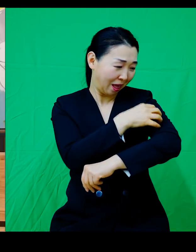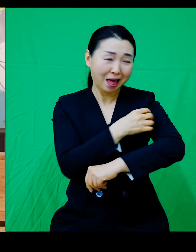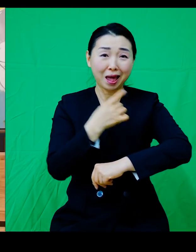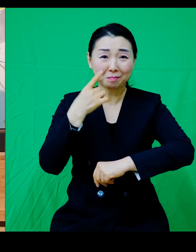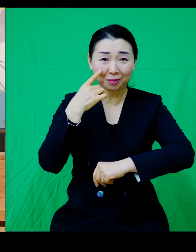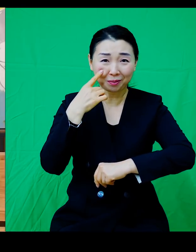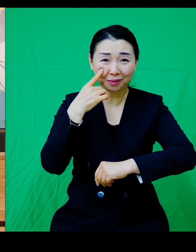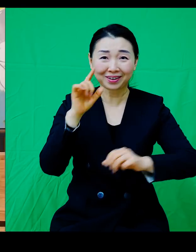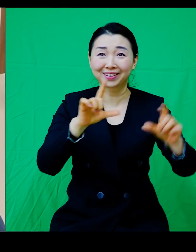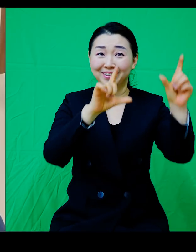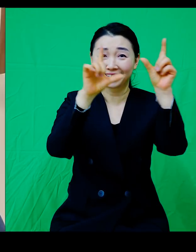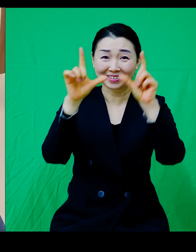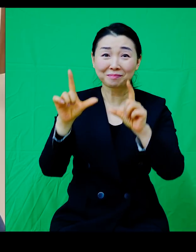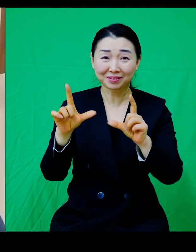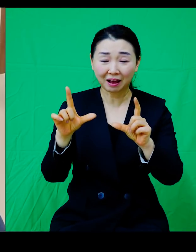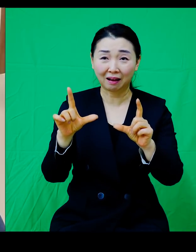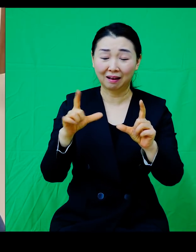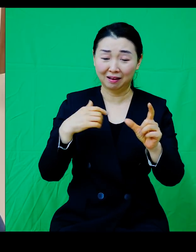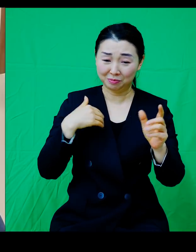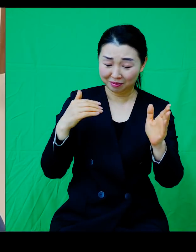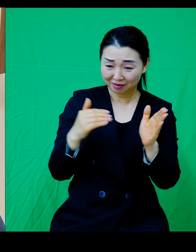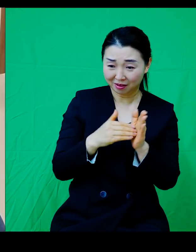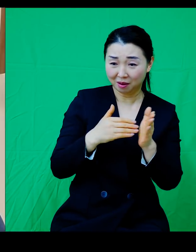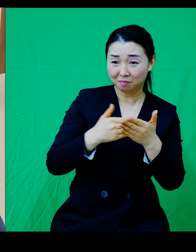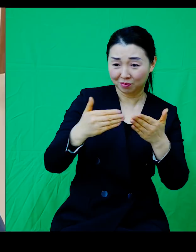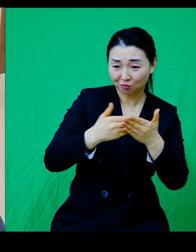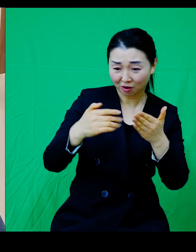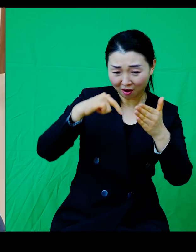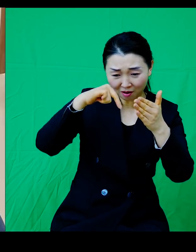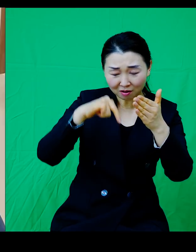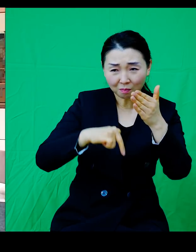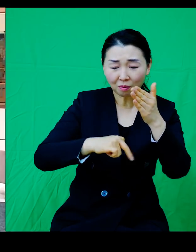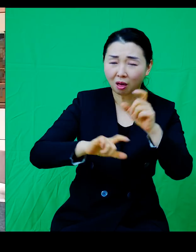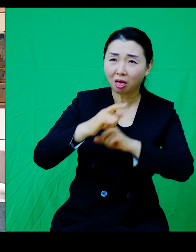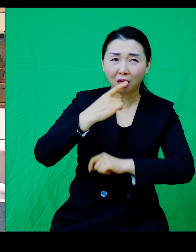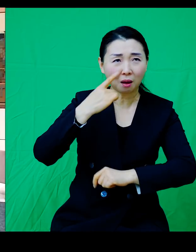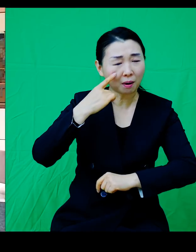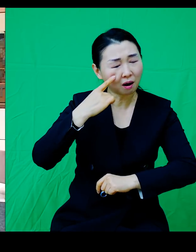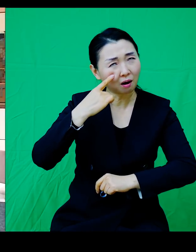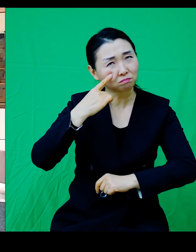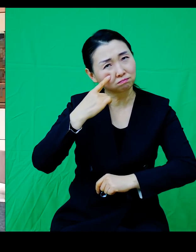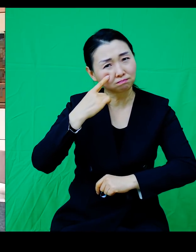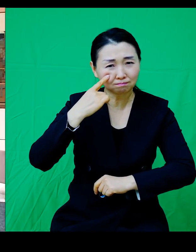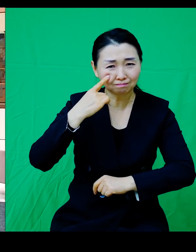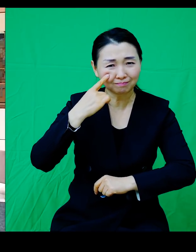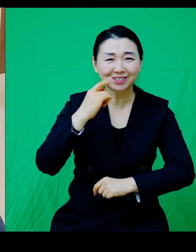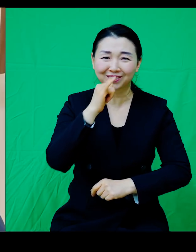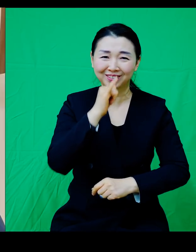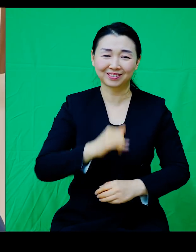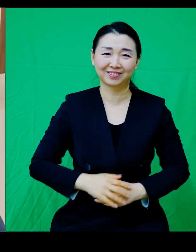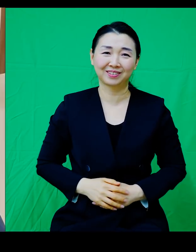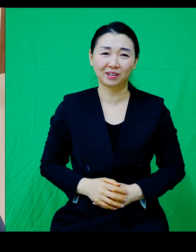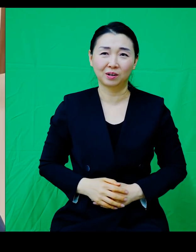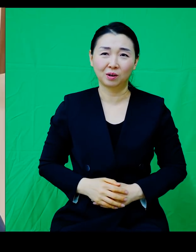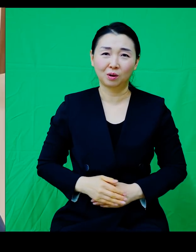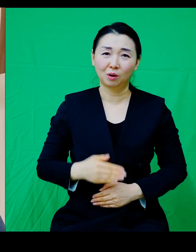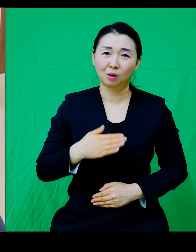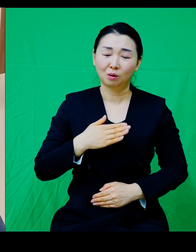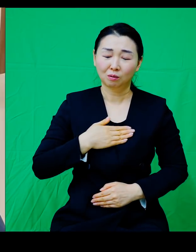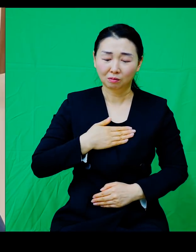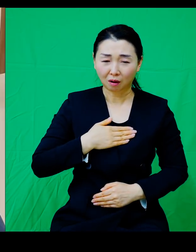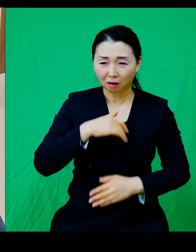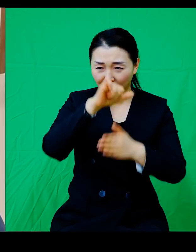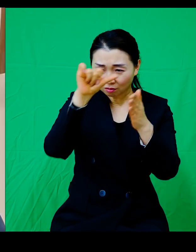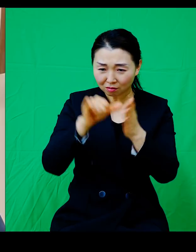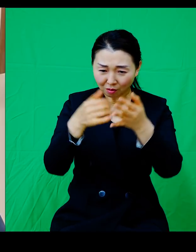이렇게 조금 뭐 그런 삶을 살아서 내 작품에 이제 깊이를 좀 더해야 되나 네. 그런 생각들을 하면서 너무 나는 그동안